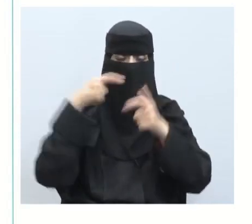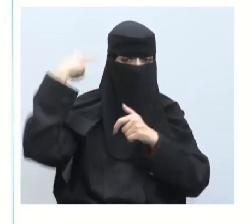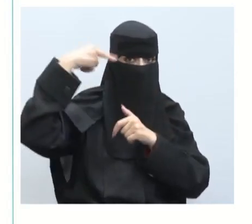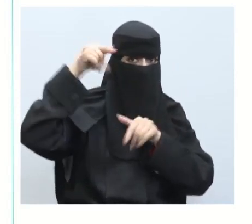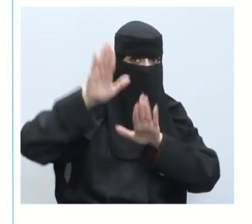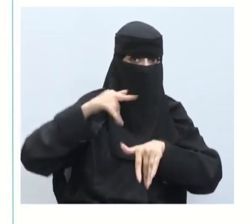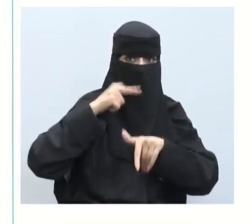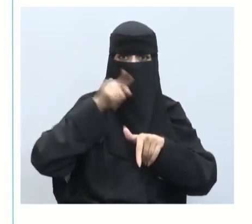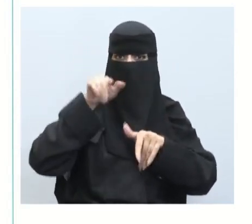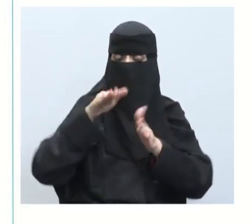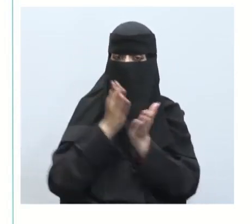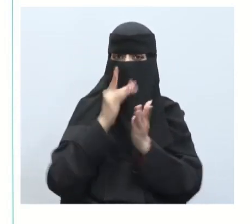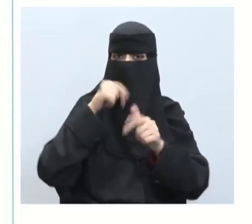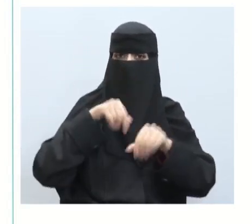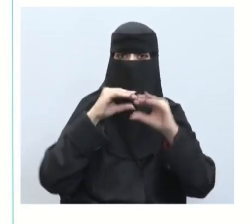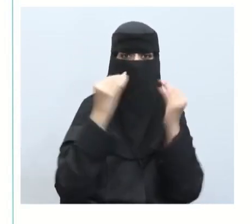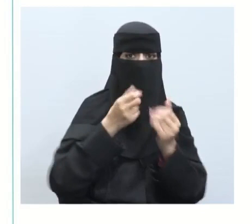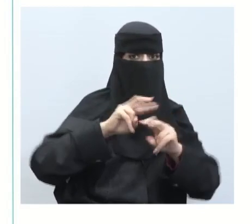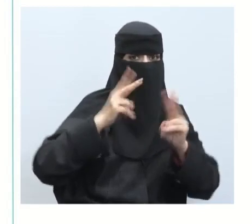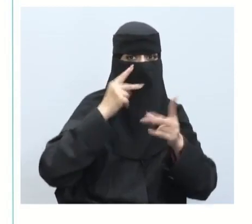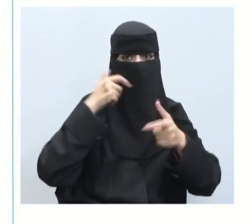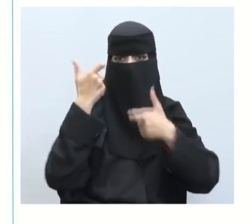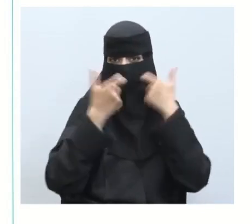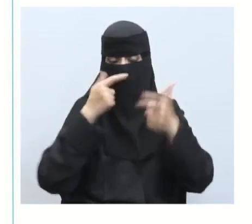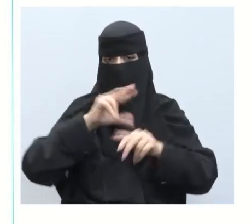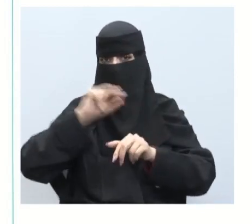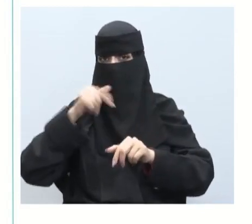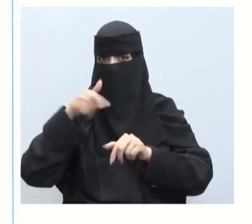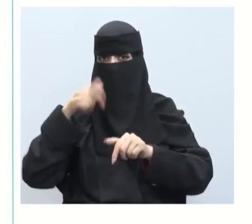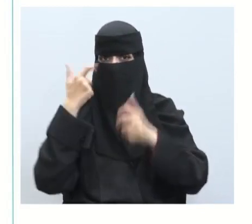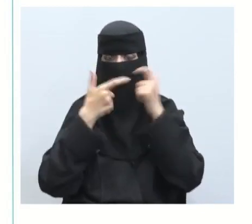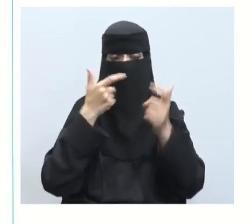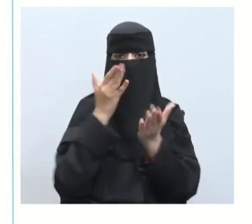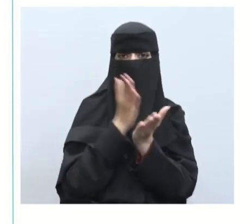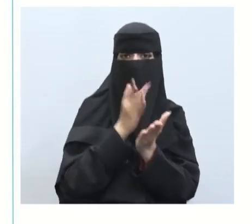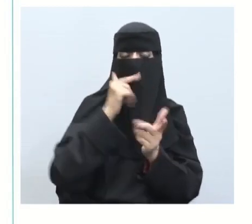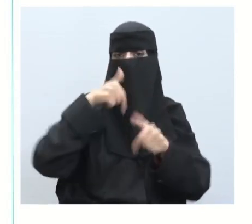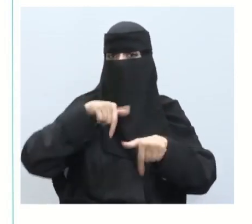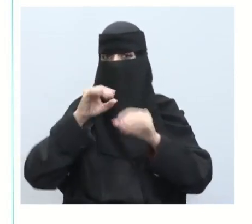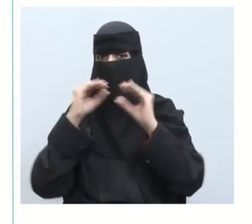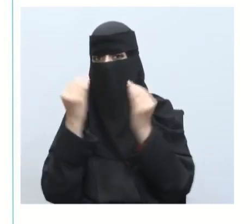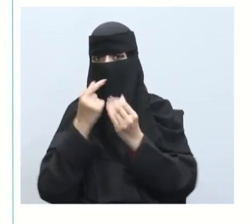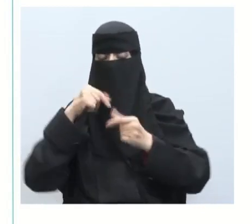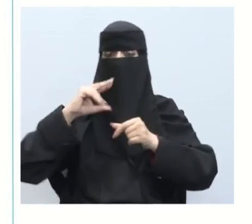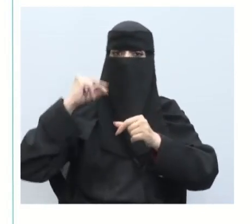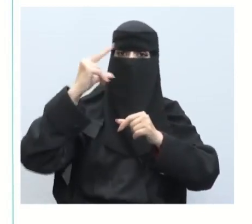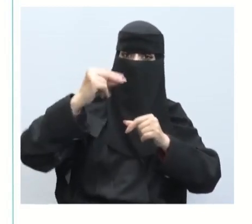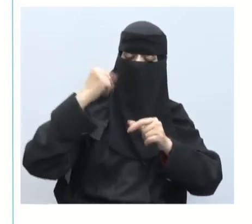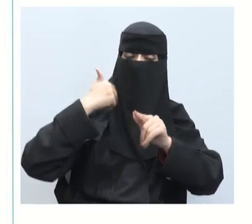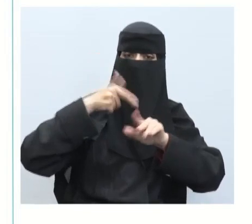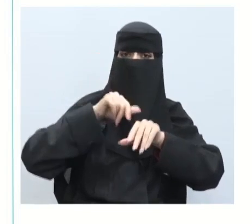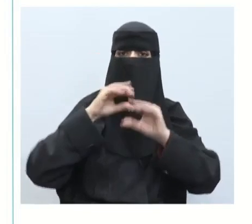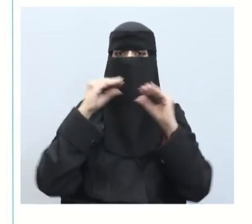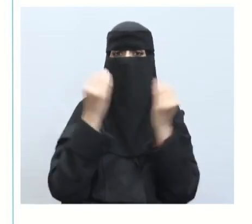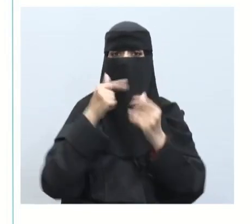نح ذكرنا ان الاداره اختلفت هنالك نظريات هنالك من يتبع الاداره السلوكيه هنالك من يتبع الاداره التقليديه هنالك من يتبع